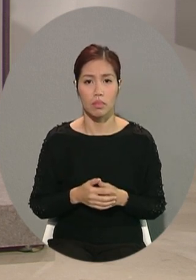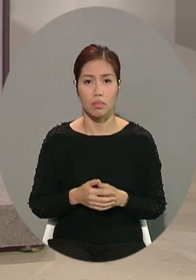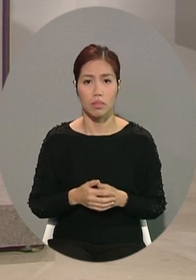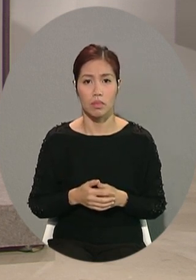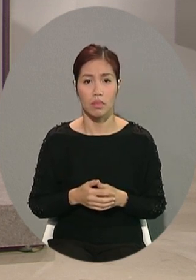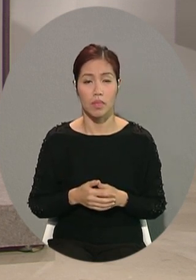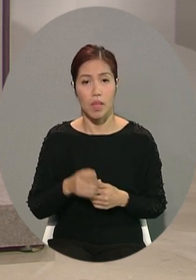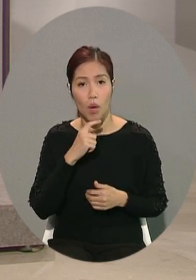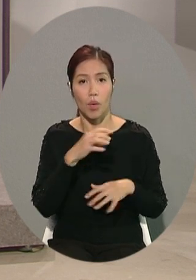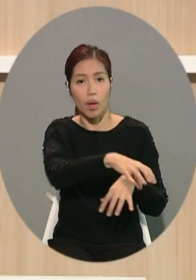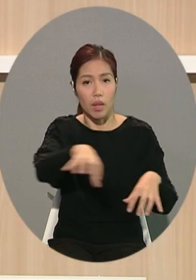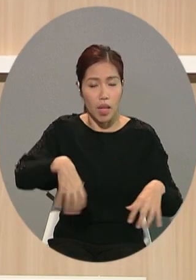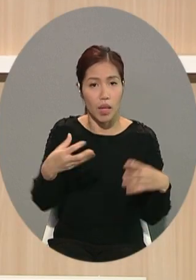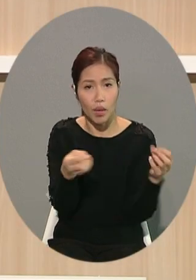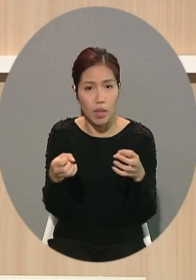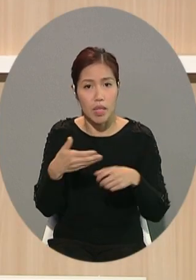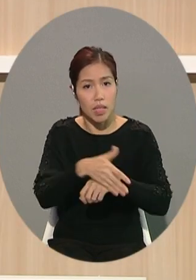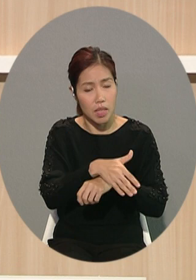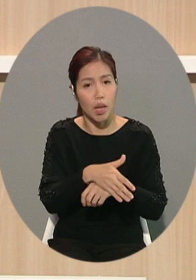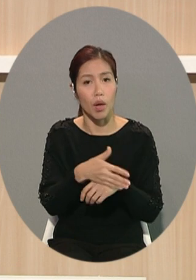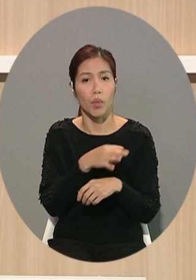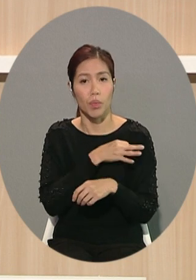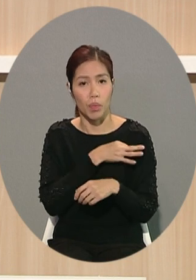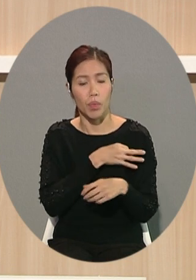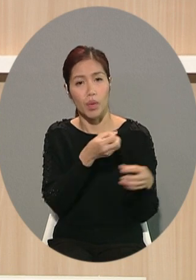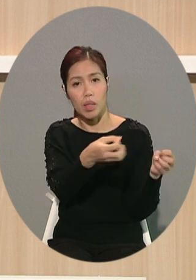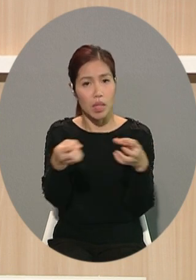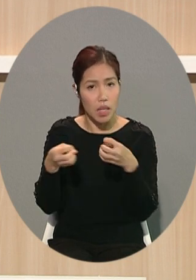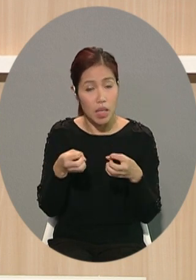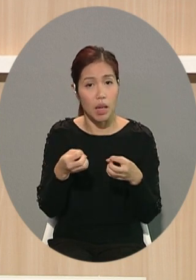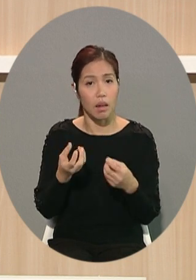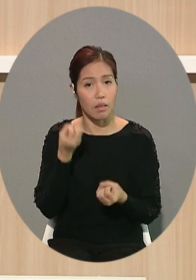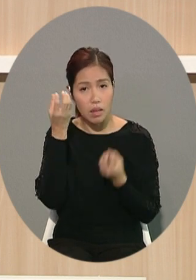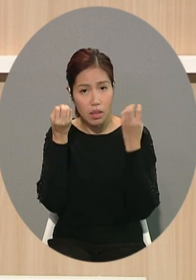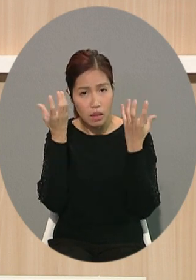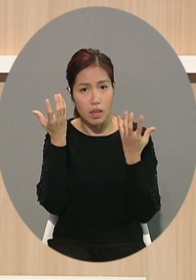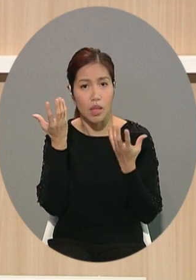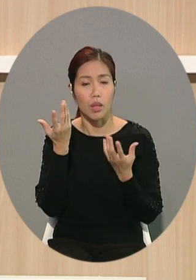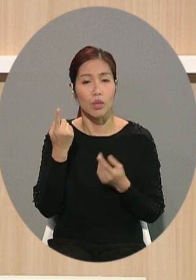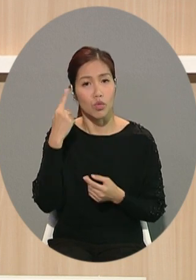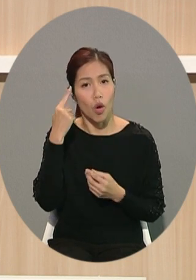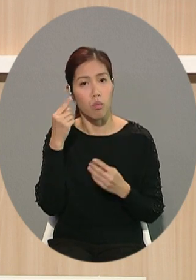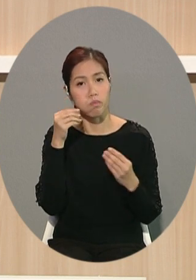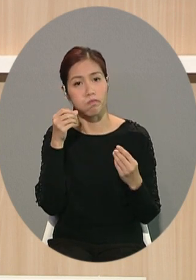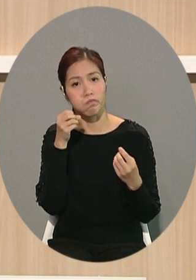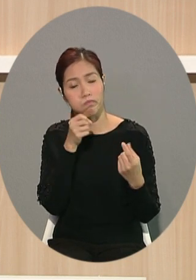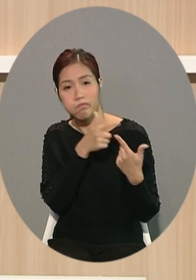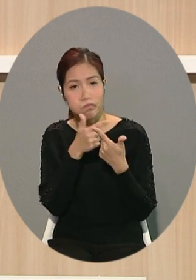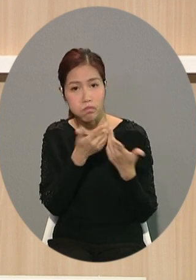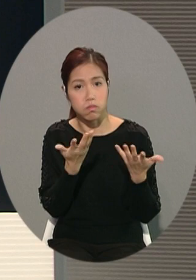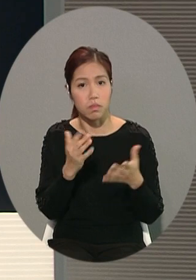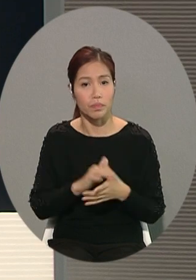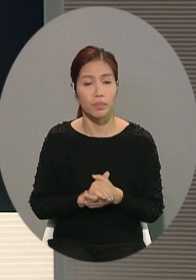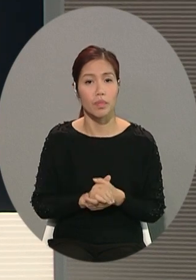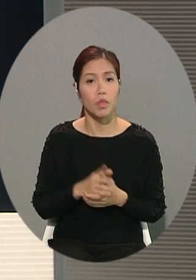就住其他地區議題或者社會議題，大家有冇嘅唔同嘅意見或者互相發言質詢？ 我想問問阿女